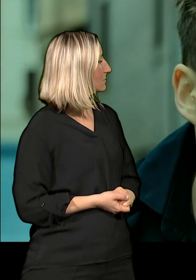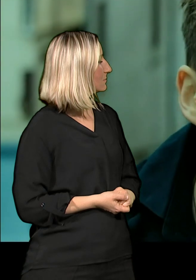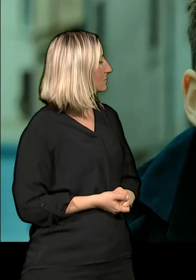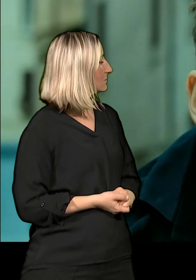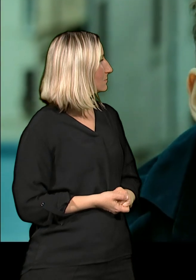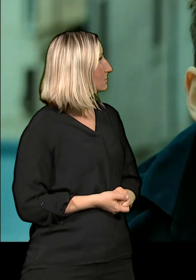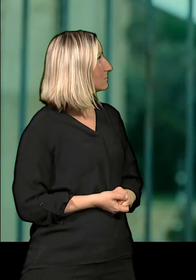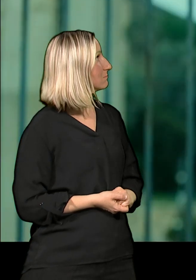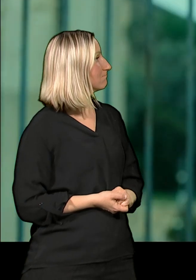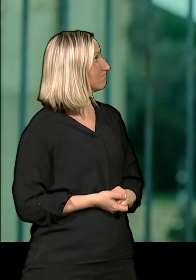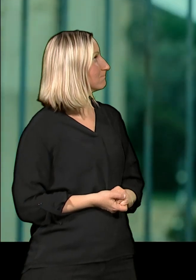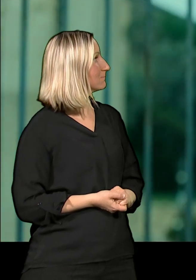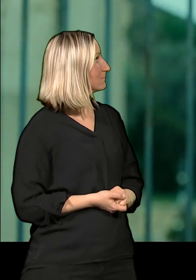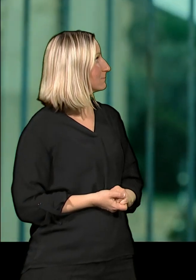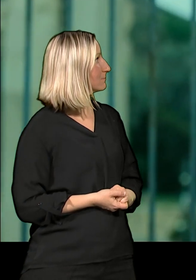What?